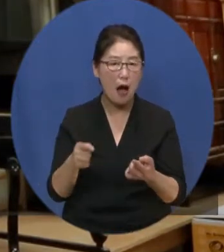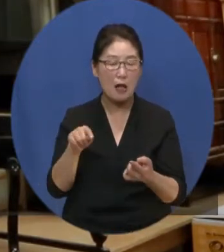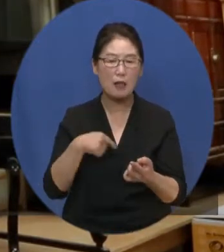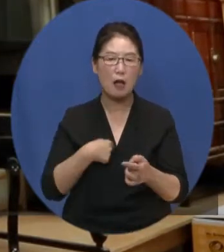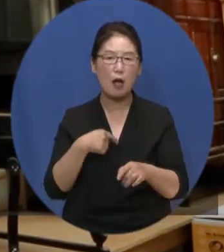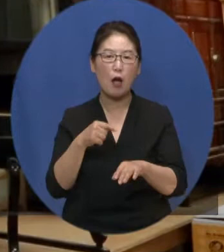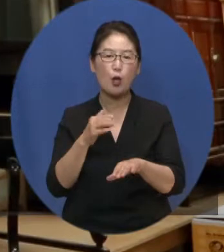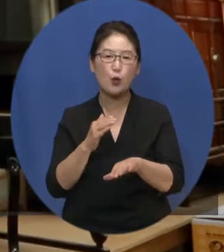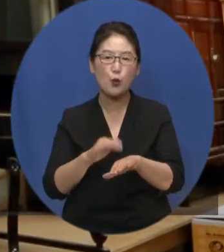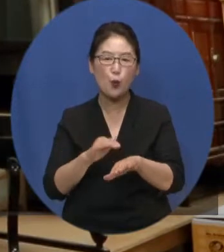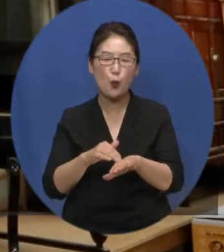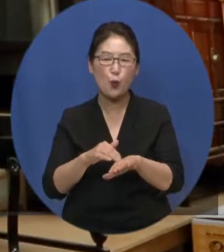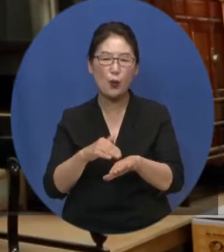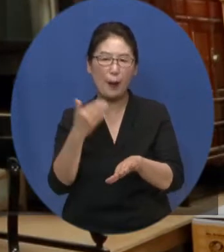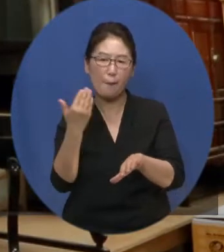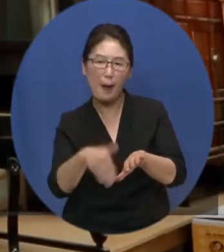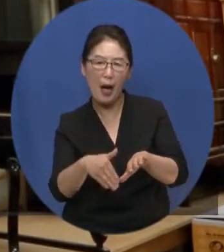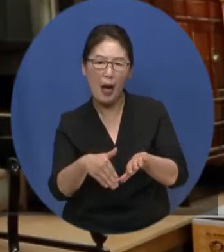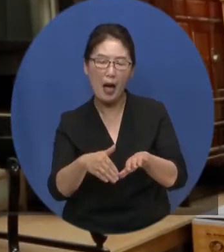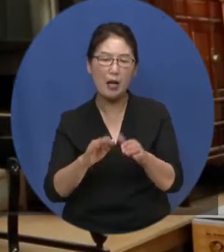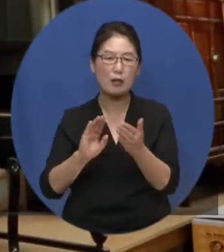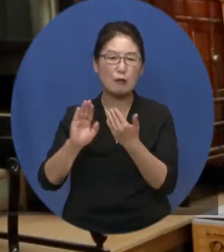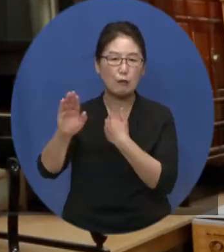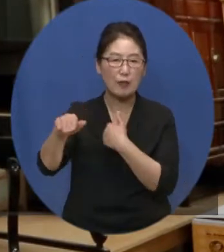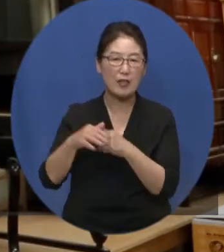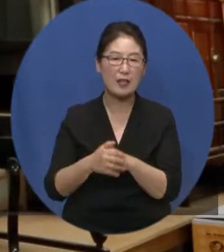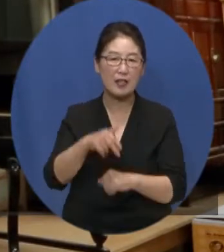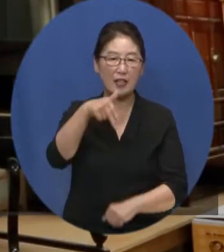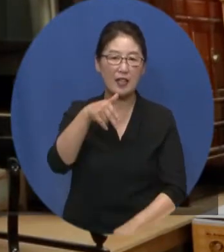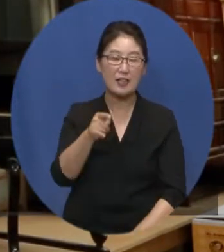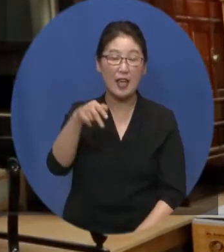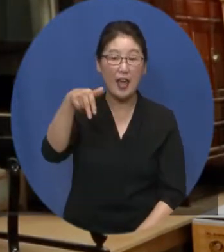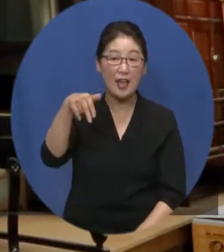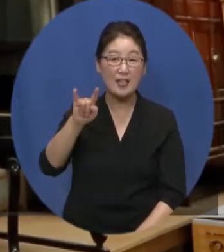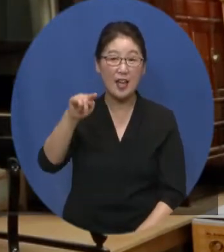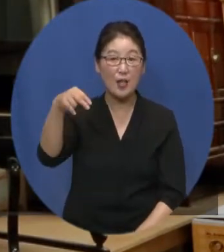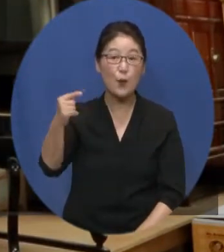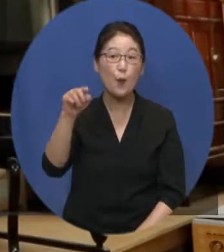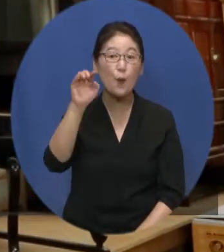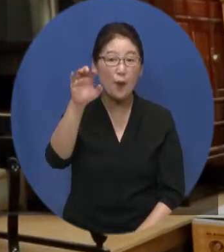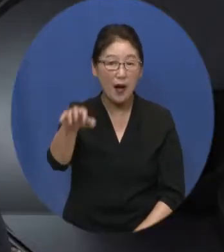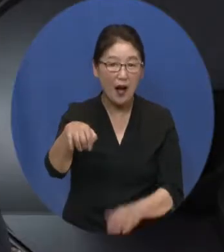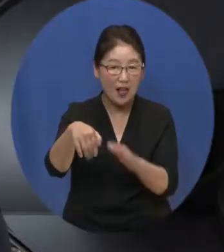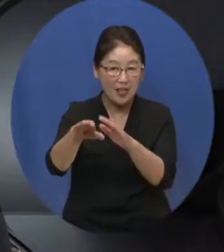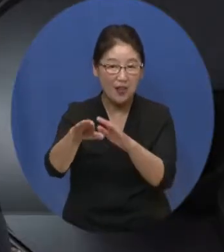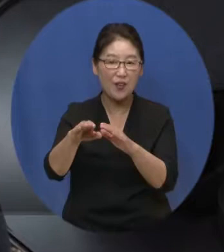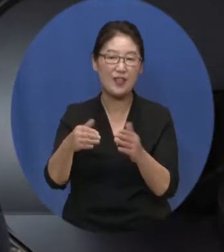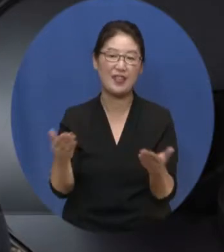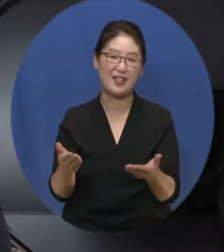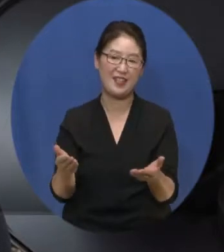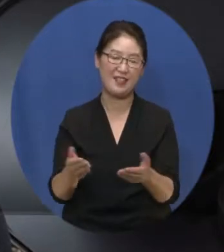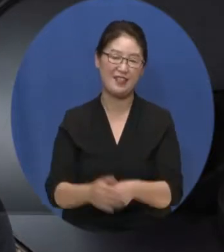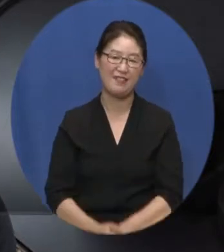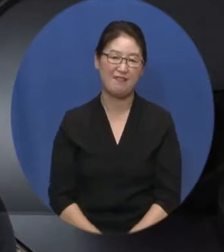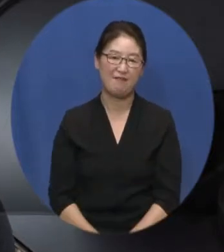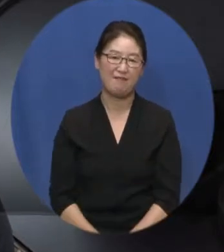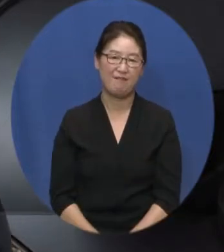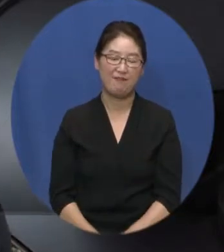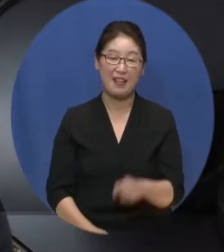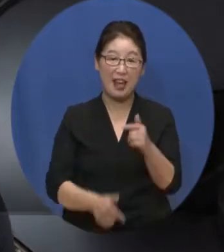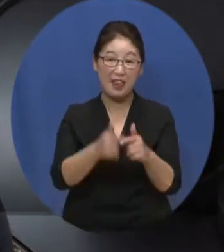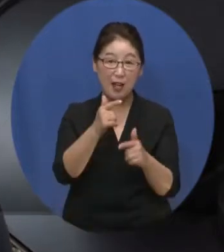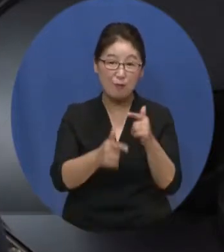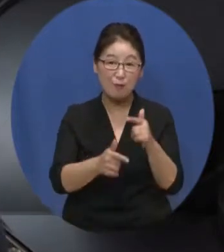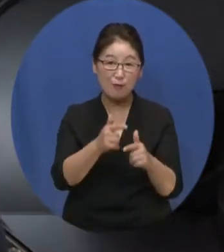해제 제재소 라는 에러 이제 들어가서 이제 일을 하기 시작한건 이렇게 나무를 만지면서